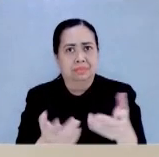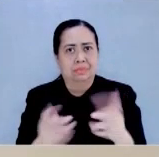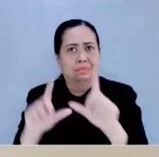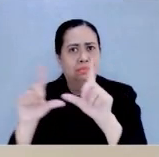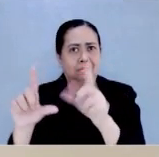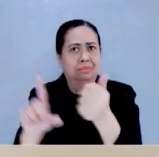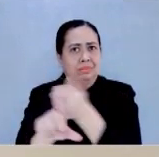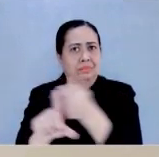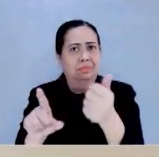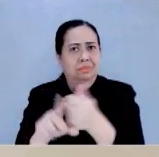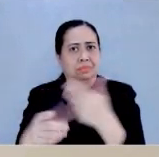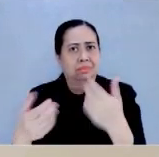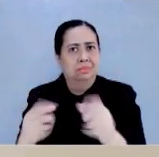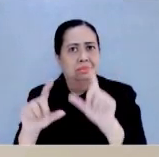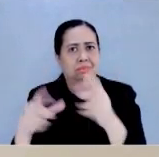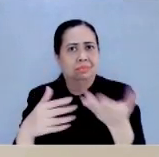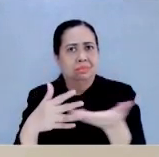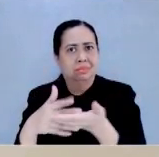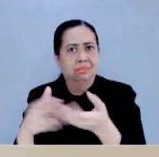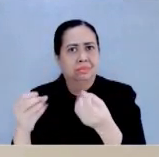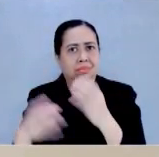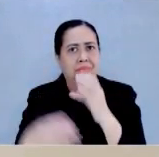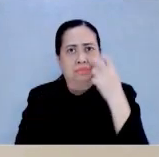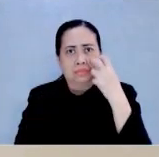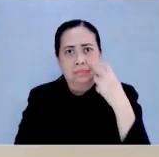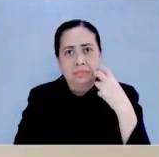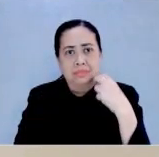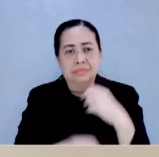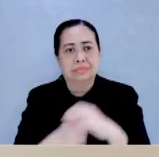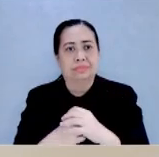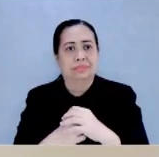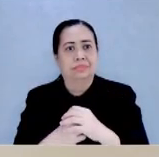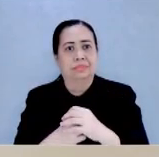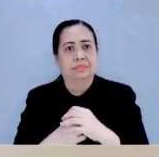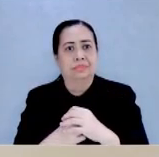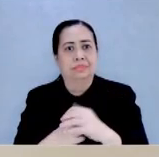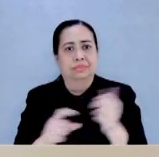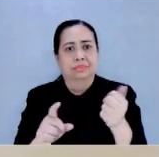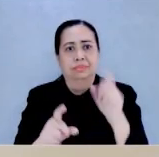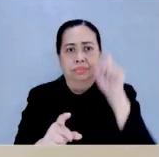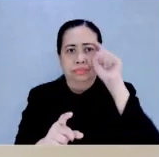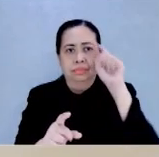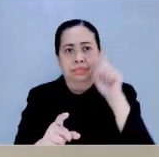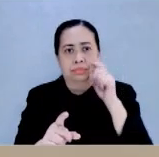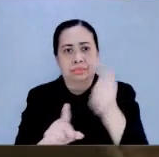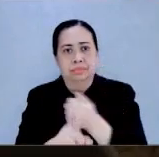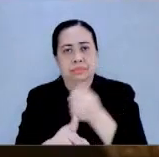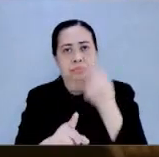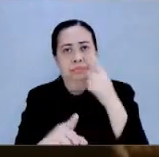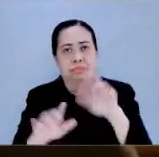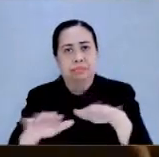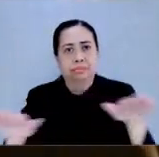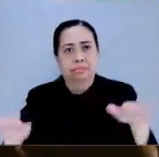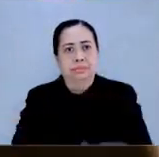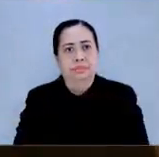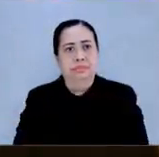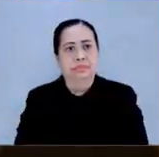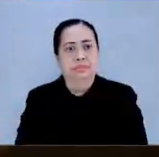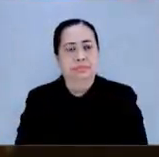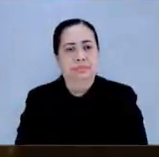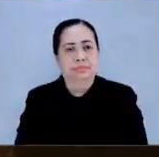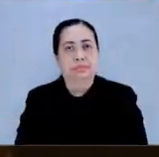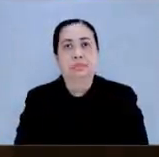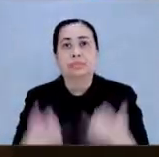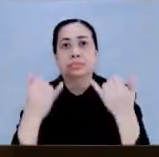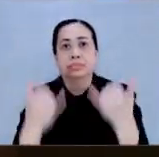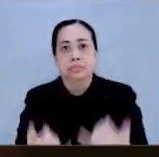sa maraming krimen, lalong-lalo na yung abuse or sexual abuse sa may.